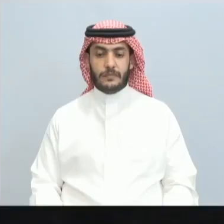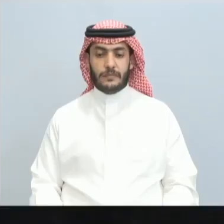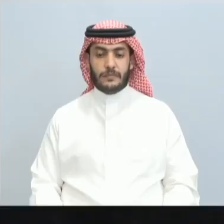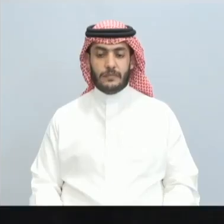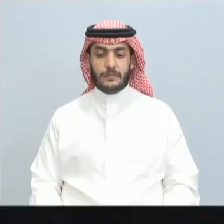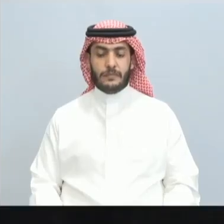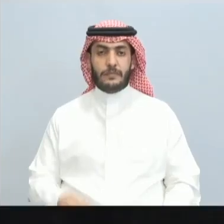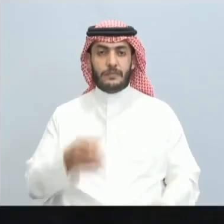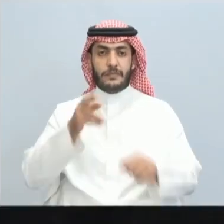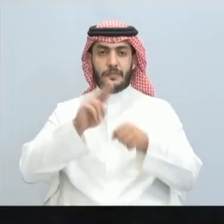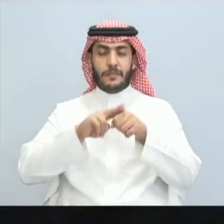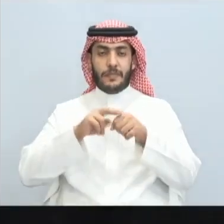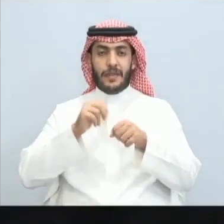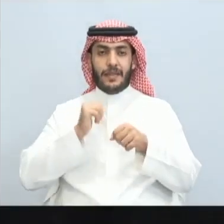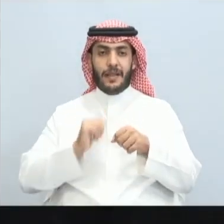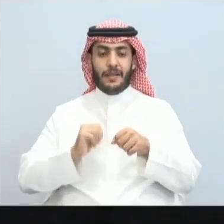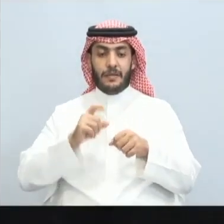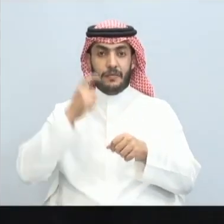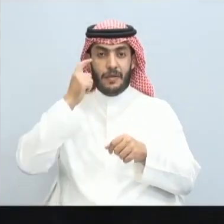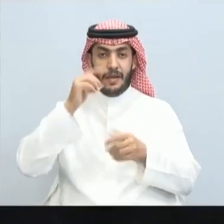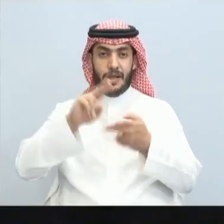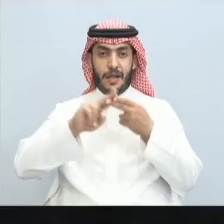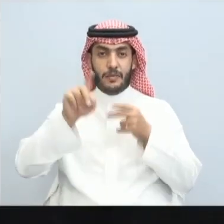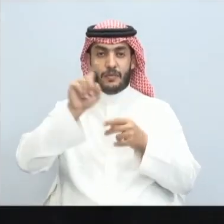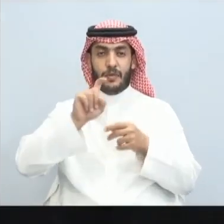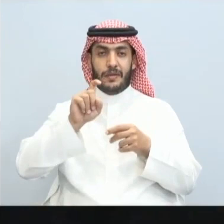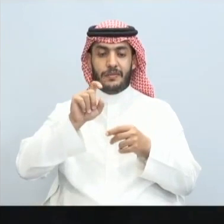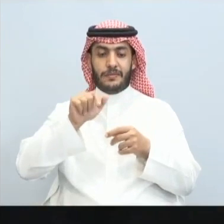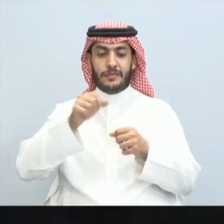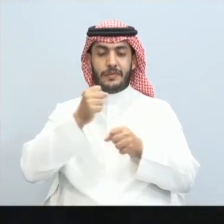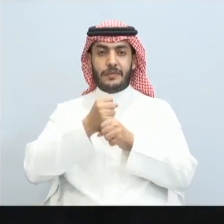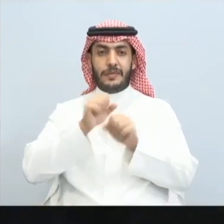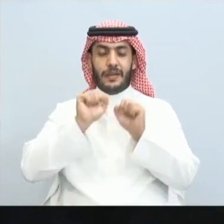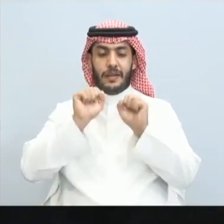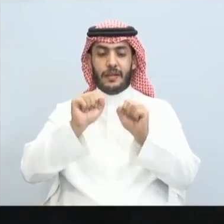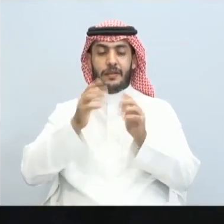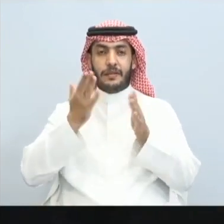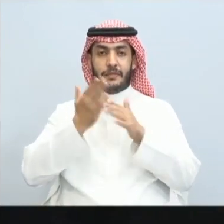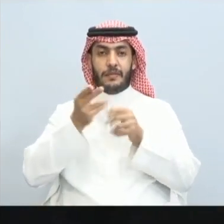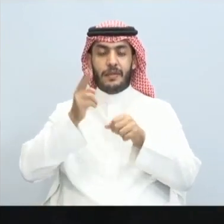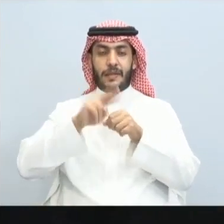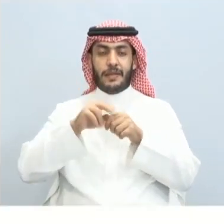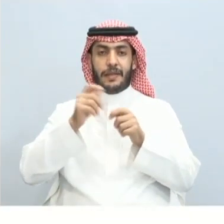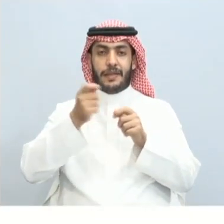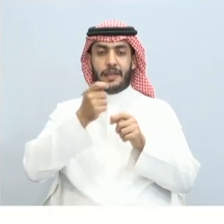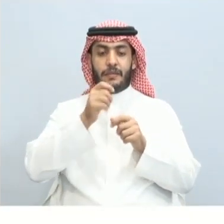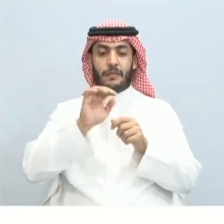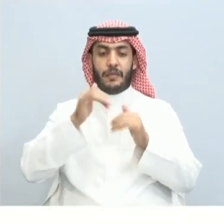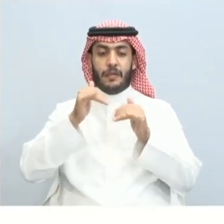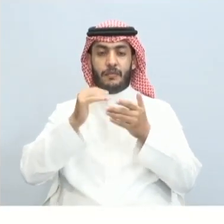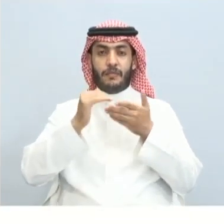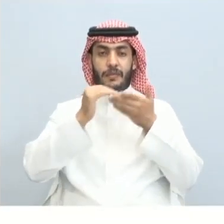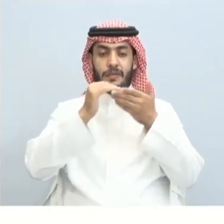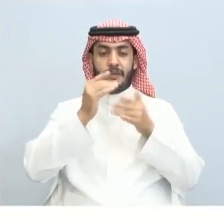الان نعود اليكم يا احبتي هل فكرتم في حل هذا السؤال نستعمل خاصيه او اكثر لاعاده كتابه هذه العباره بصوره